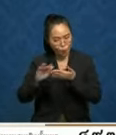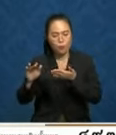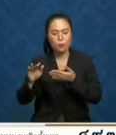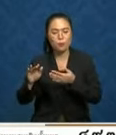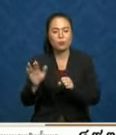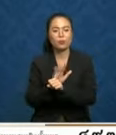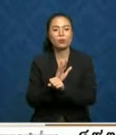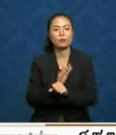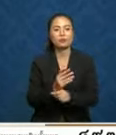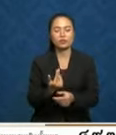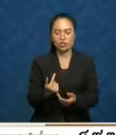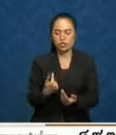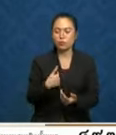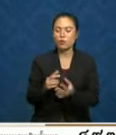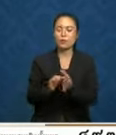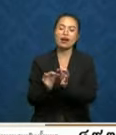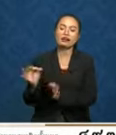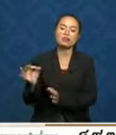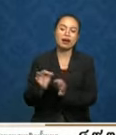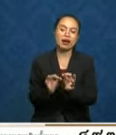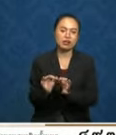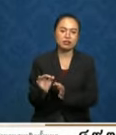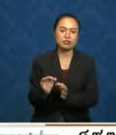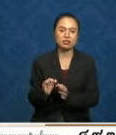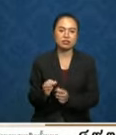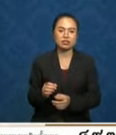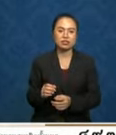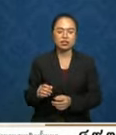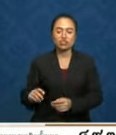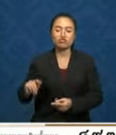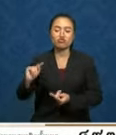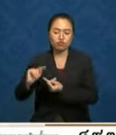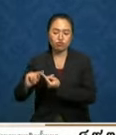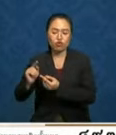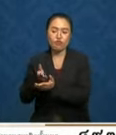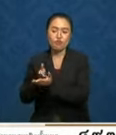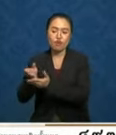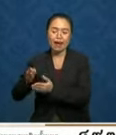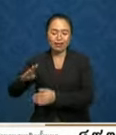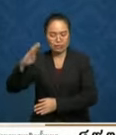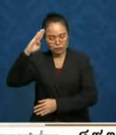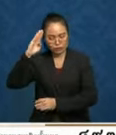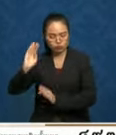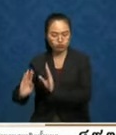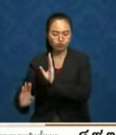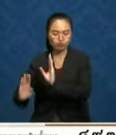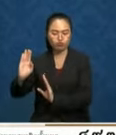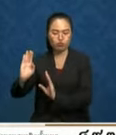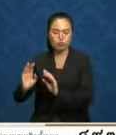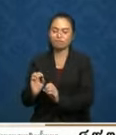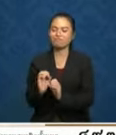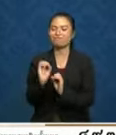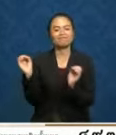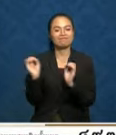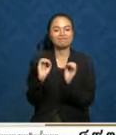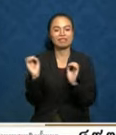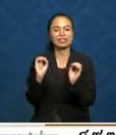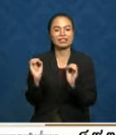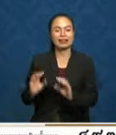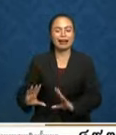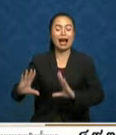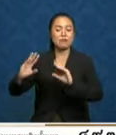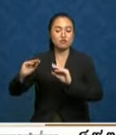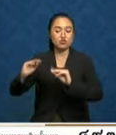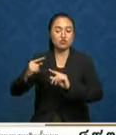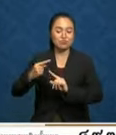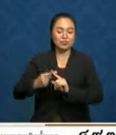ให้เป็นข้อเท็จจริงประกอบไปสภากลาโหมไม่เคยโหวตผม11ครั้งและประชุมแต่งตั้งนายพลเดือนเมษ